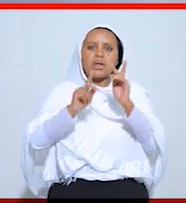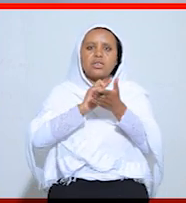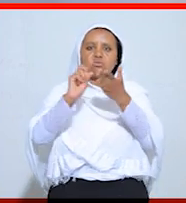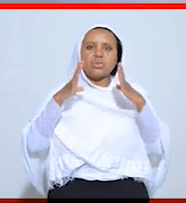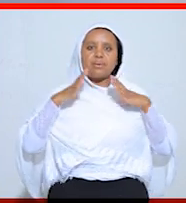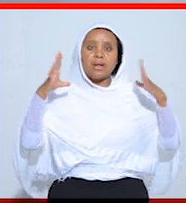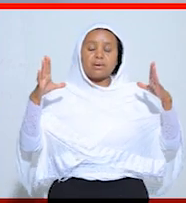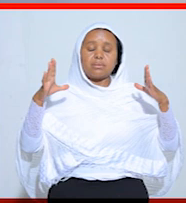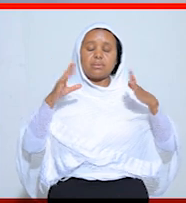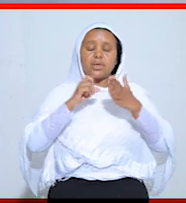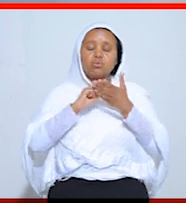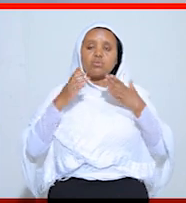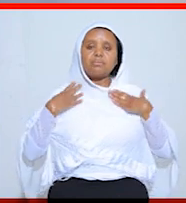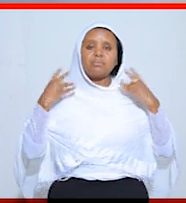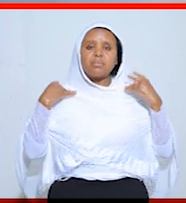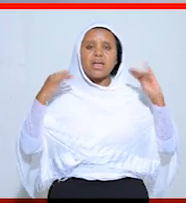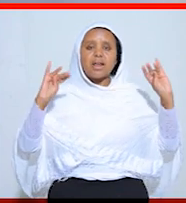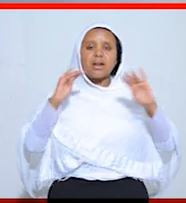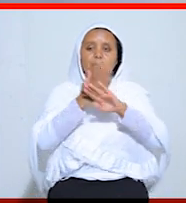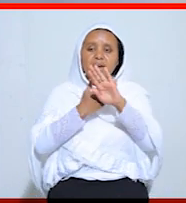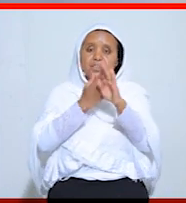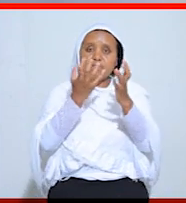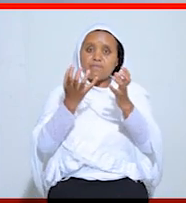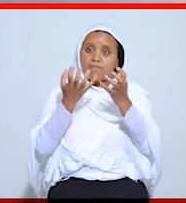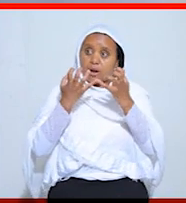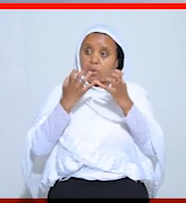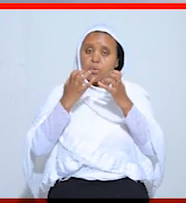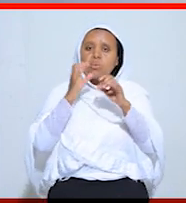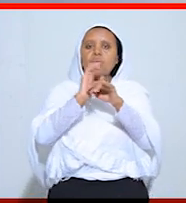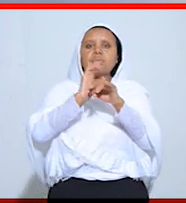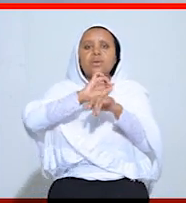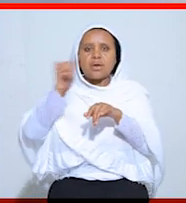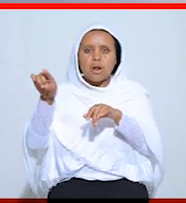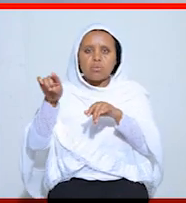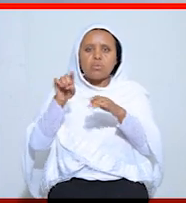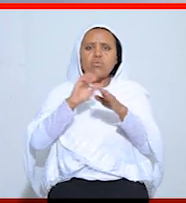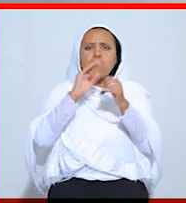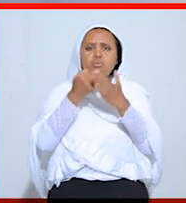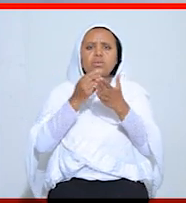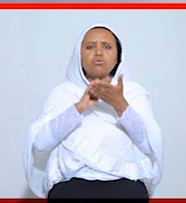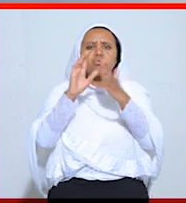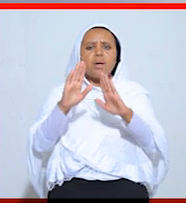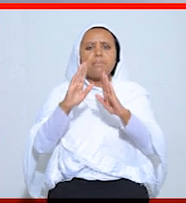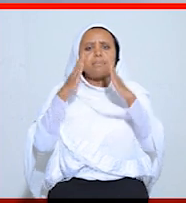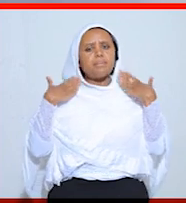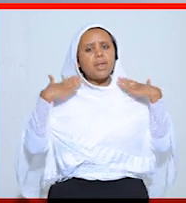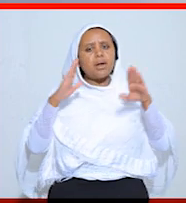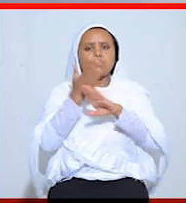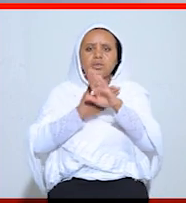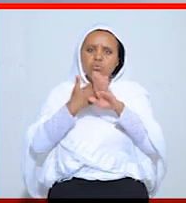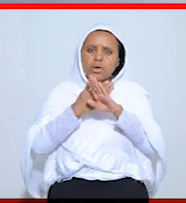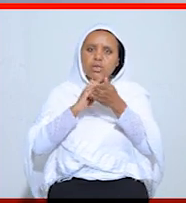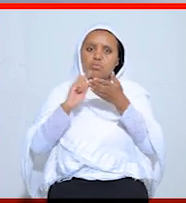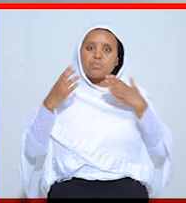ምእመናን የቅዱስ ገብርኤልን የቅዱስ ሚካኤልን አማላጅነት ፈልገው ወደ ክርስቲያን ይሄዳሉ። ሁሉም ቅዱስ ሚካኤልን